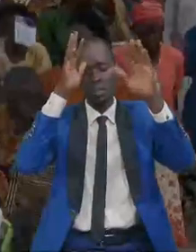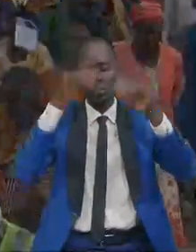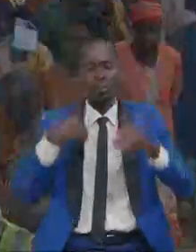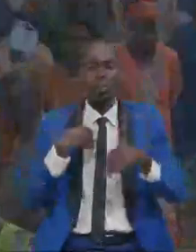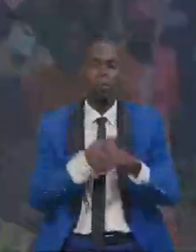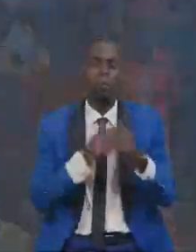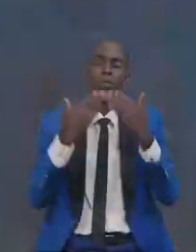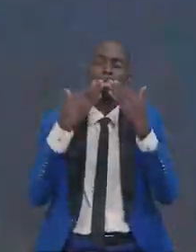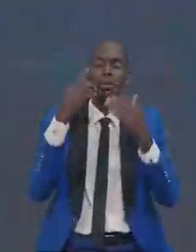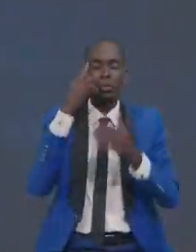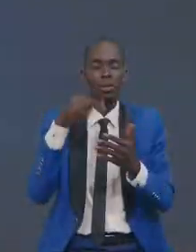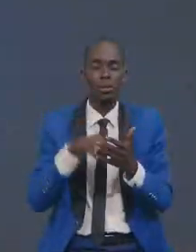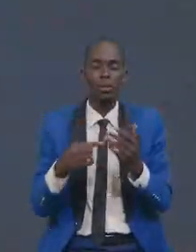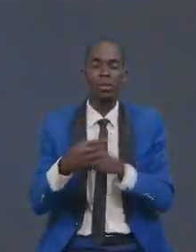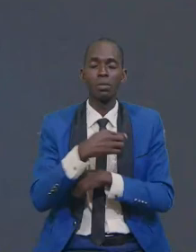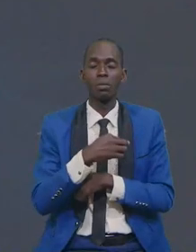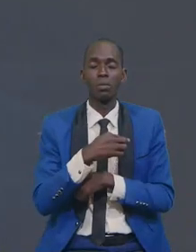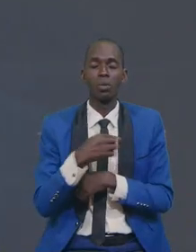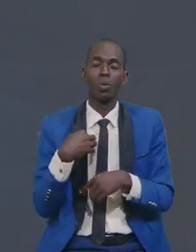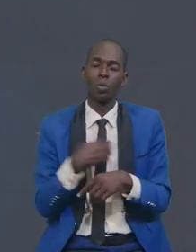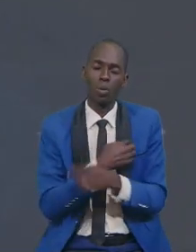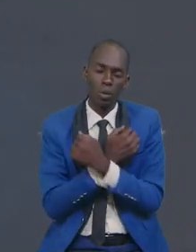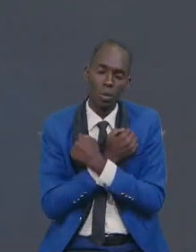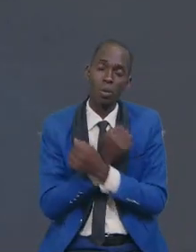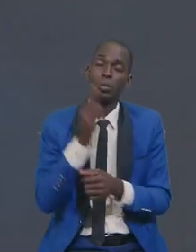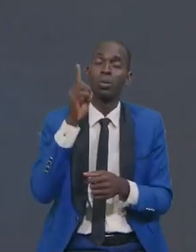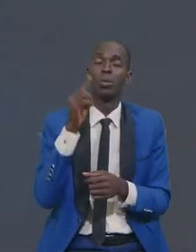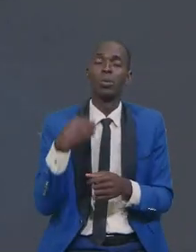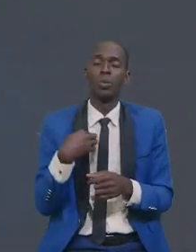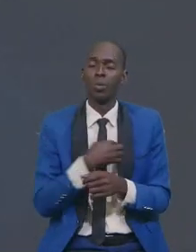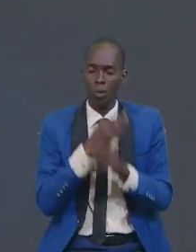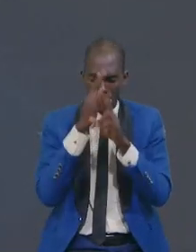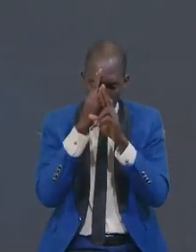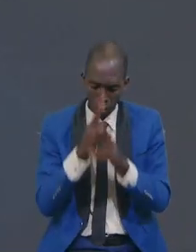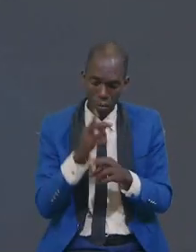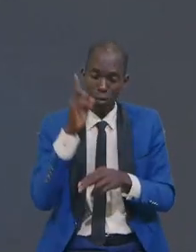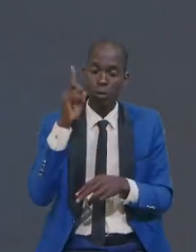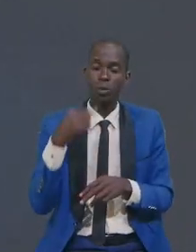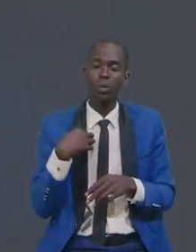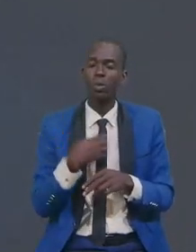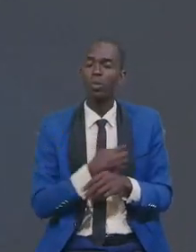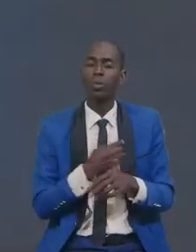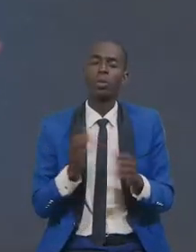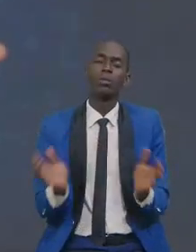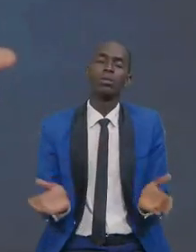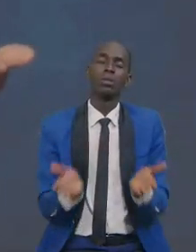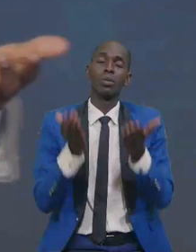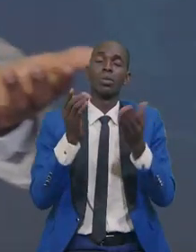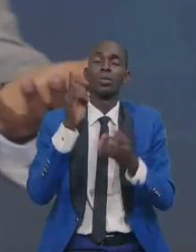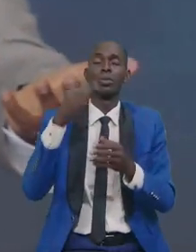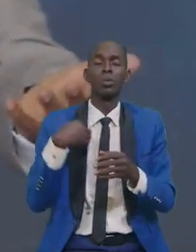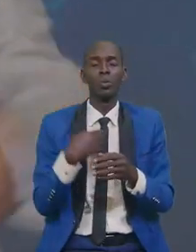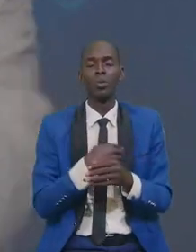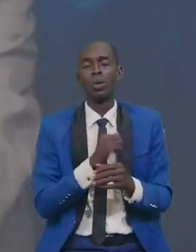Père, nous te remercions pour ce jour. Nous t'aimons. Nous t'honorons. Nous